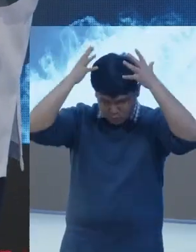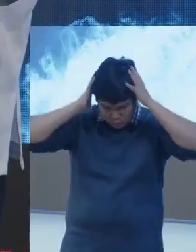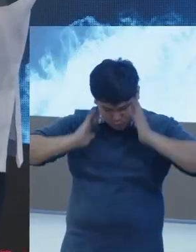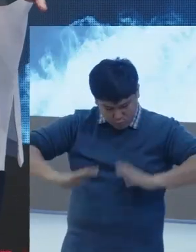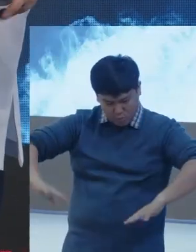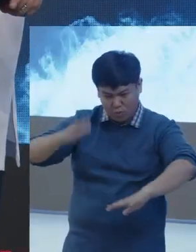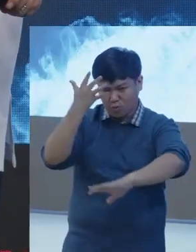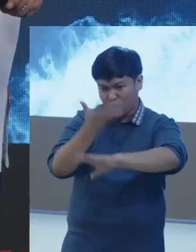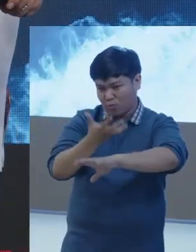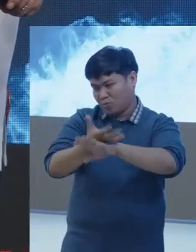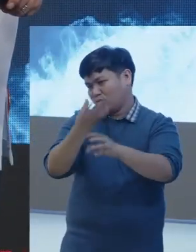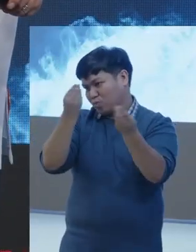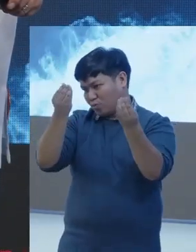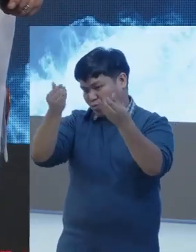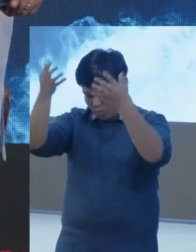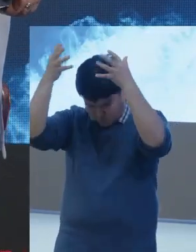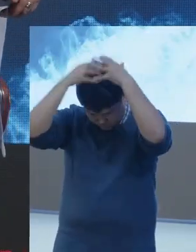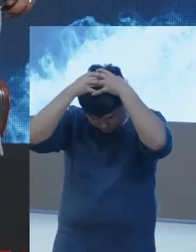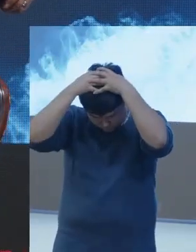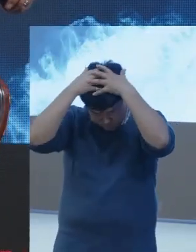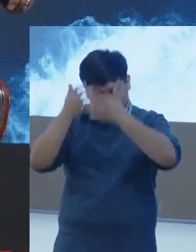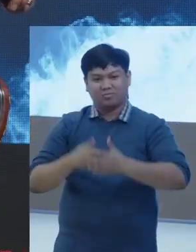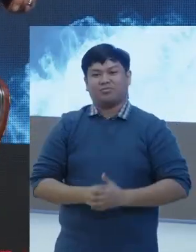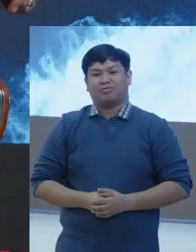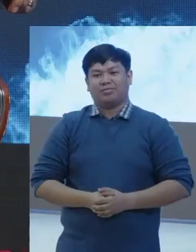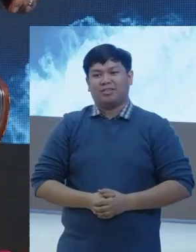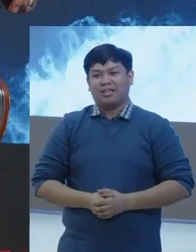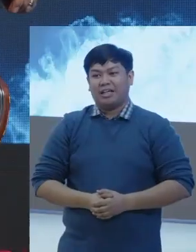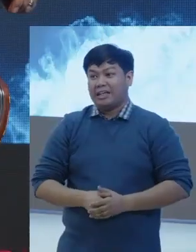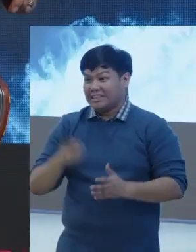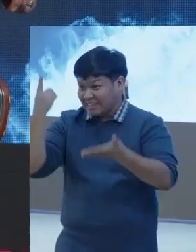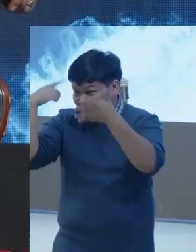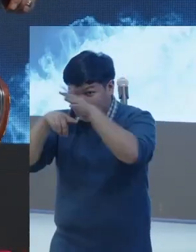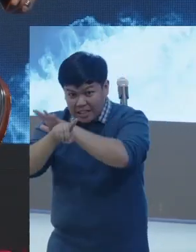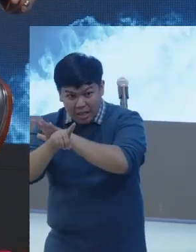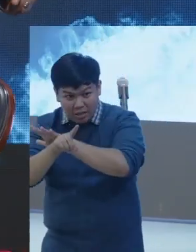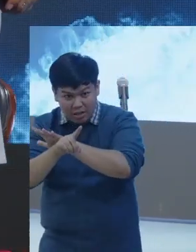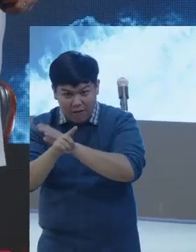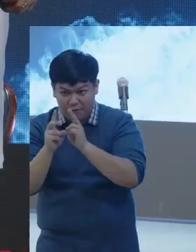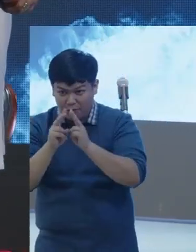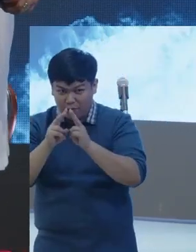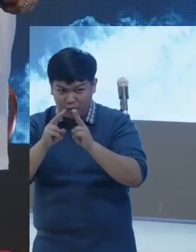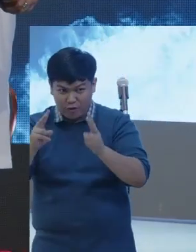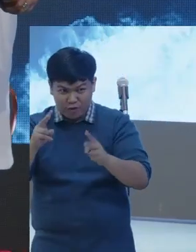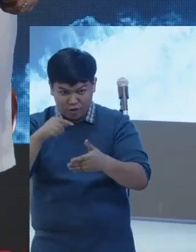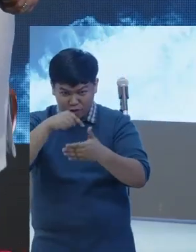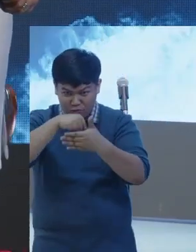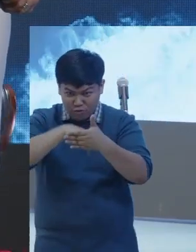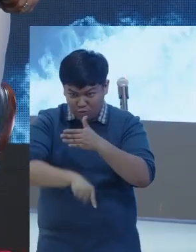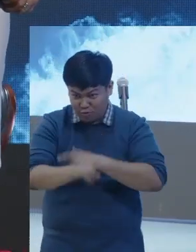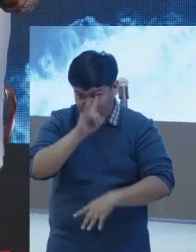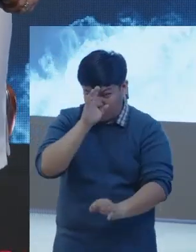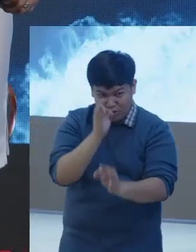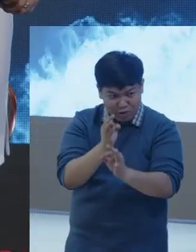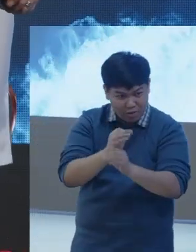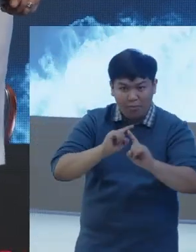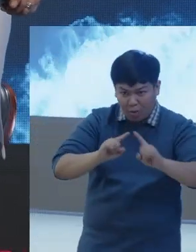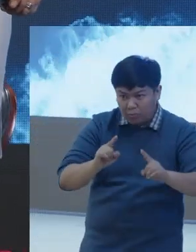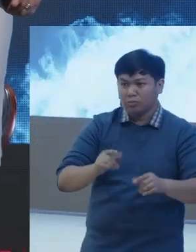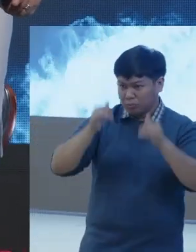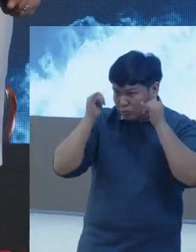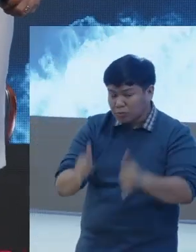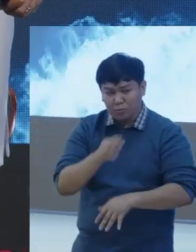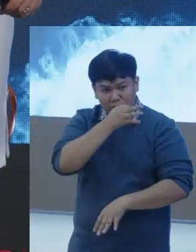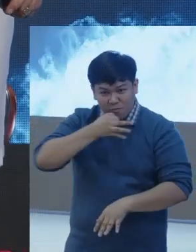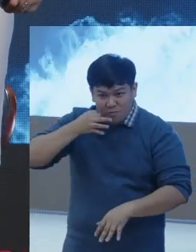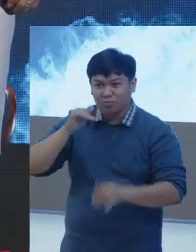and ashes. Ang fasting po, ang pag-aayuno, ay isang malalim na pagnanasa na